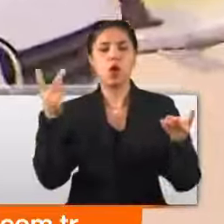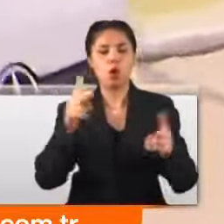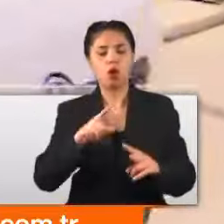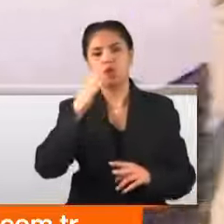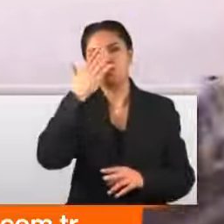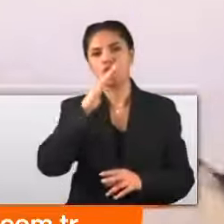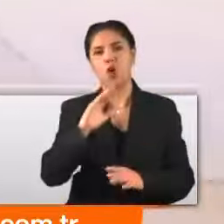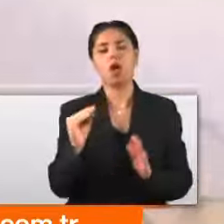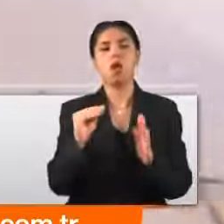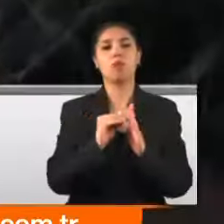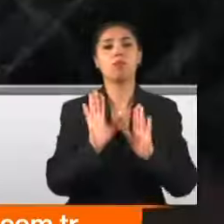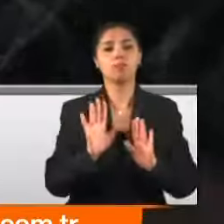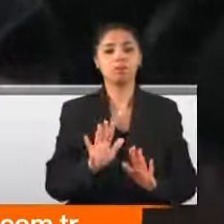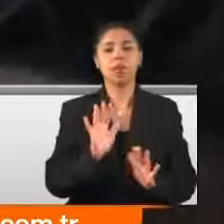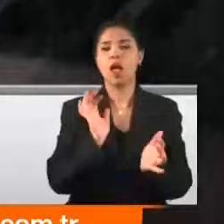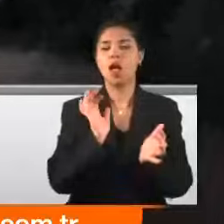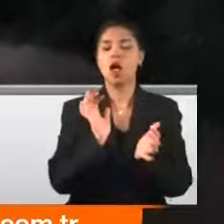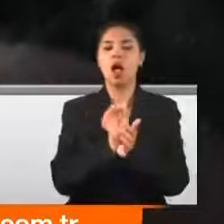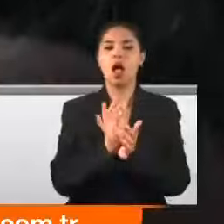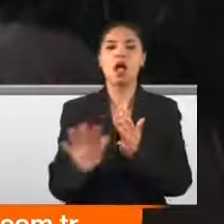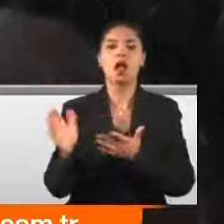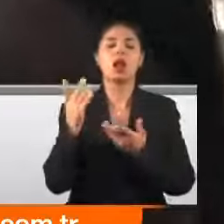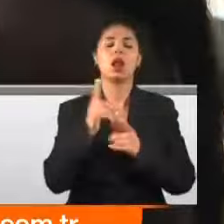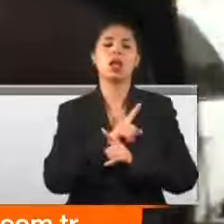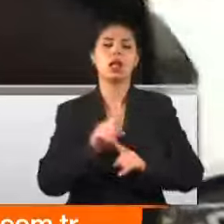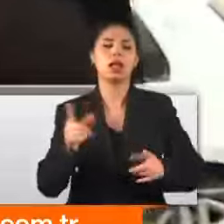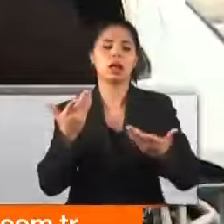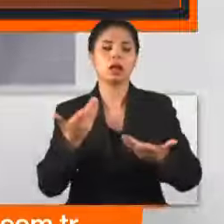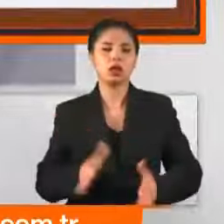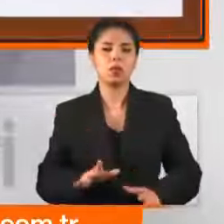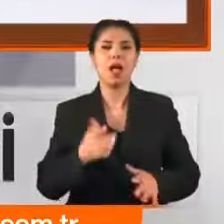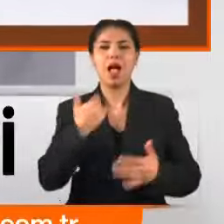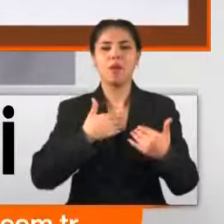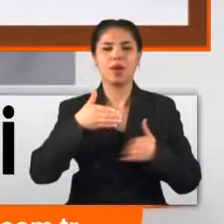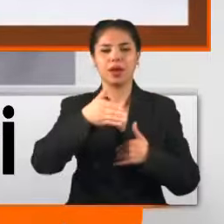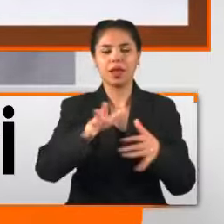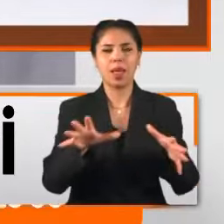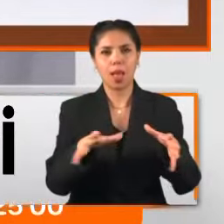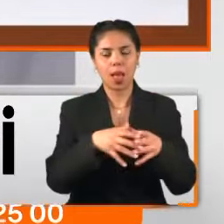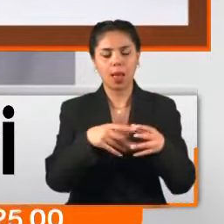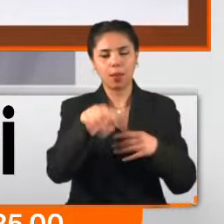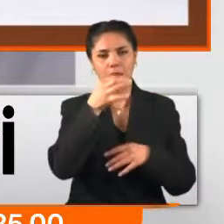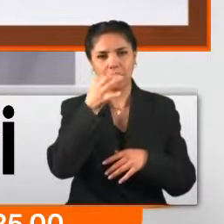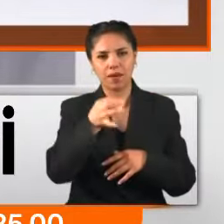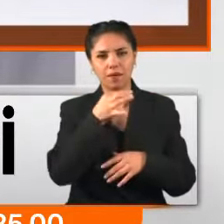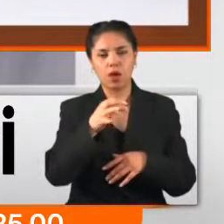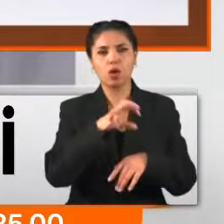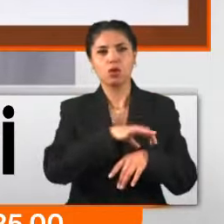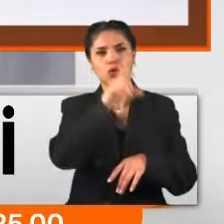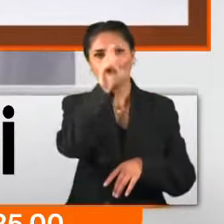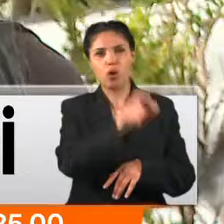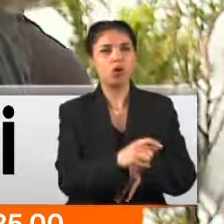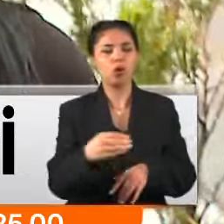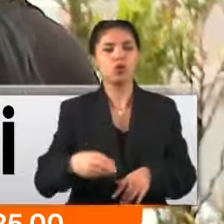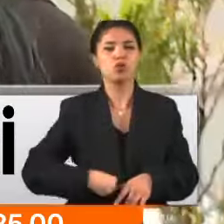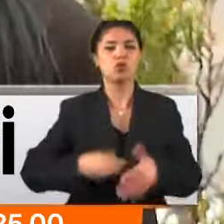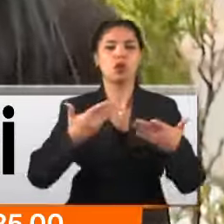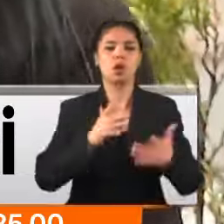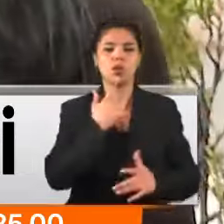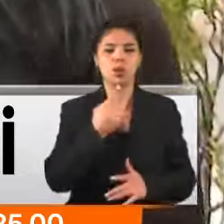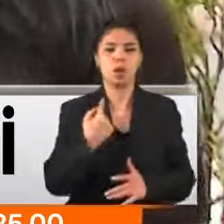olarak geçti. Acılı aile itiraz etti. Ameliyata giren ekipten ifade alındı. O anestezi doktoru da suçlamaları kabul etmedi. Ne